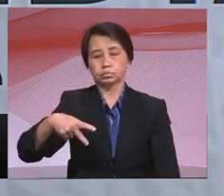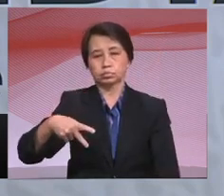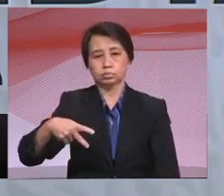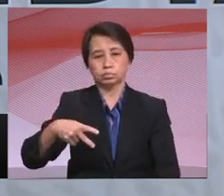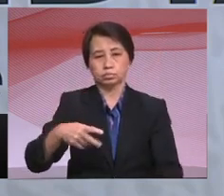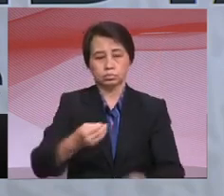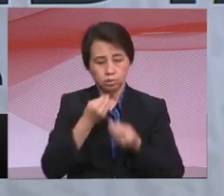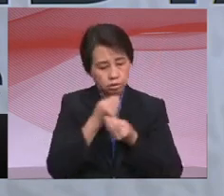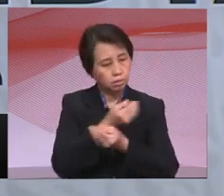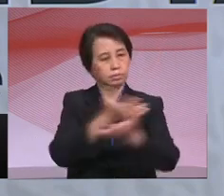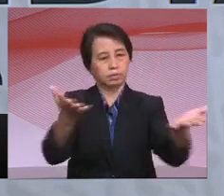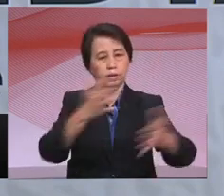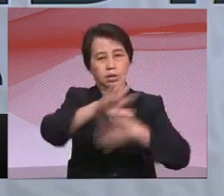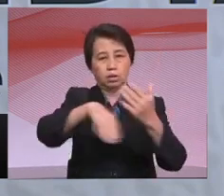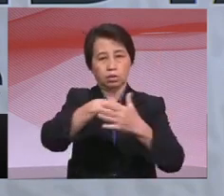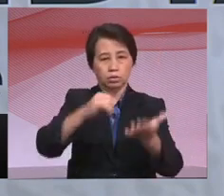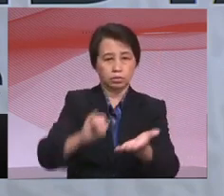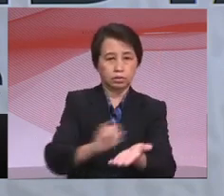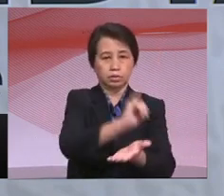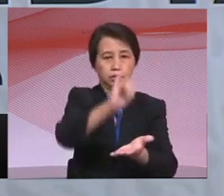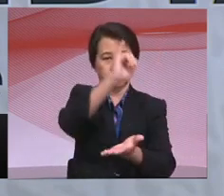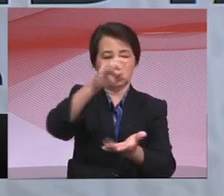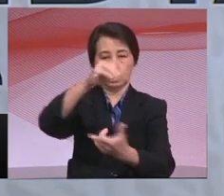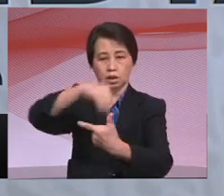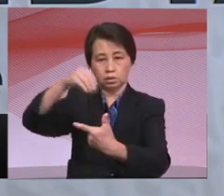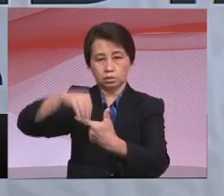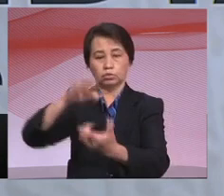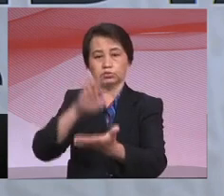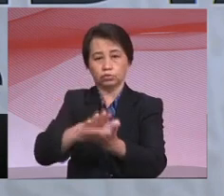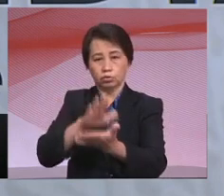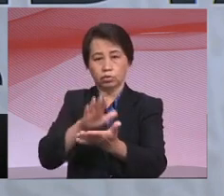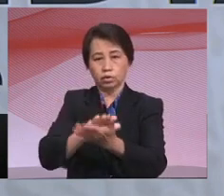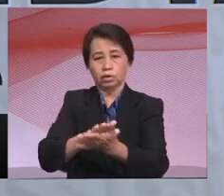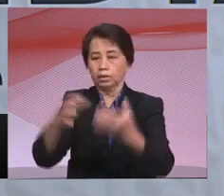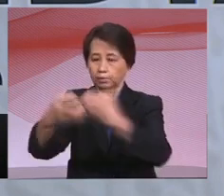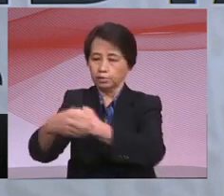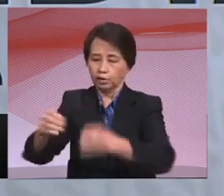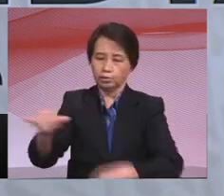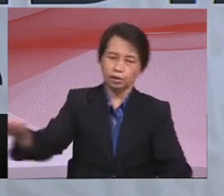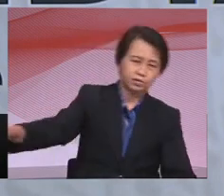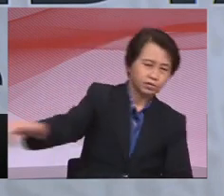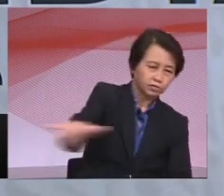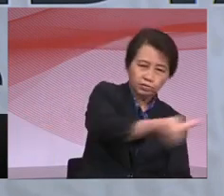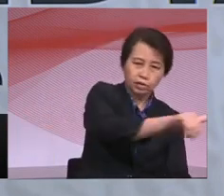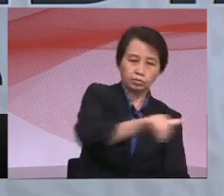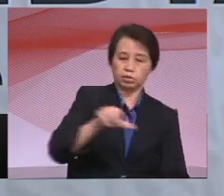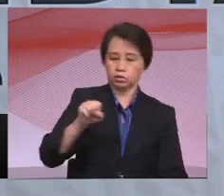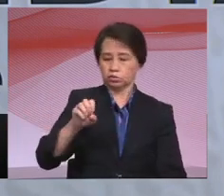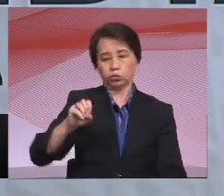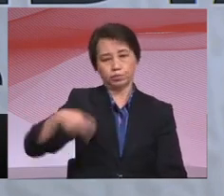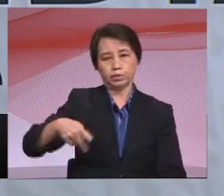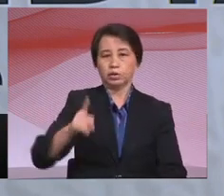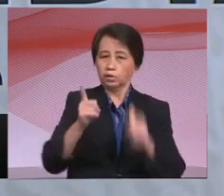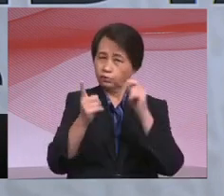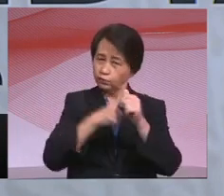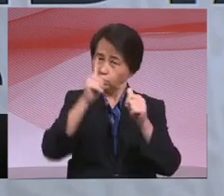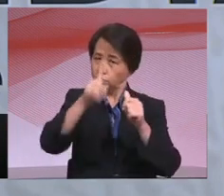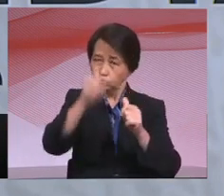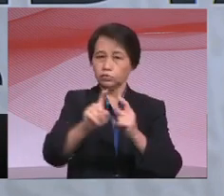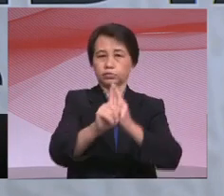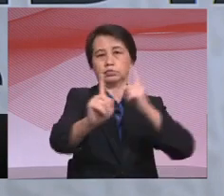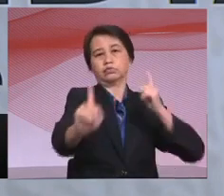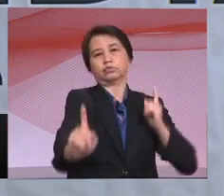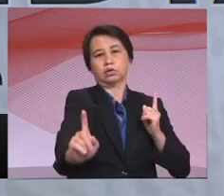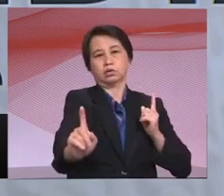kepada semua institusi ataupun sekolah dan pejabat adalah sama, iaitu yang pertama, penjarakan